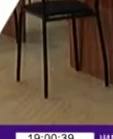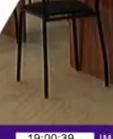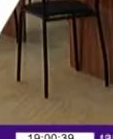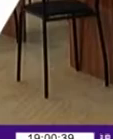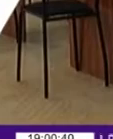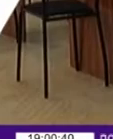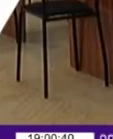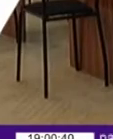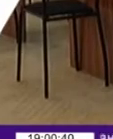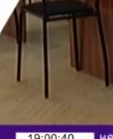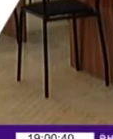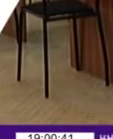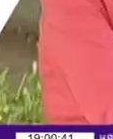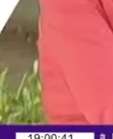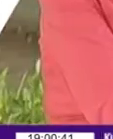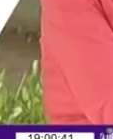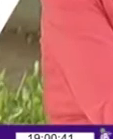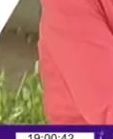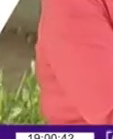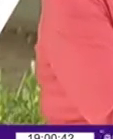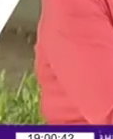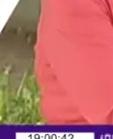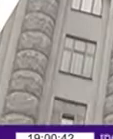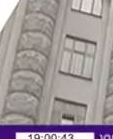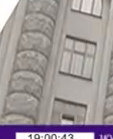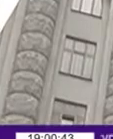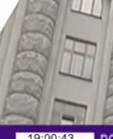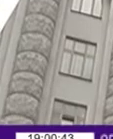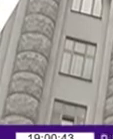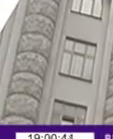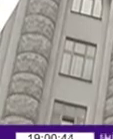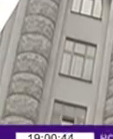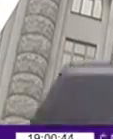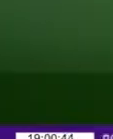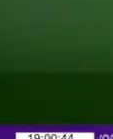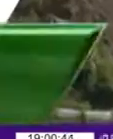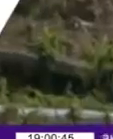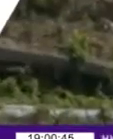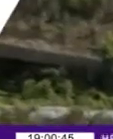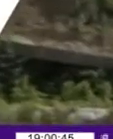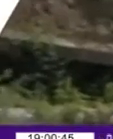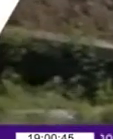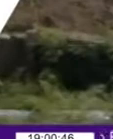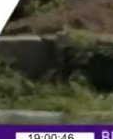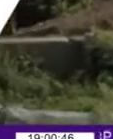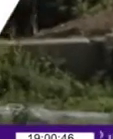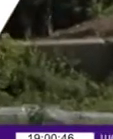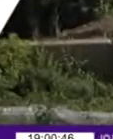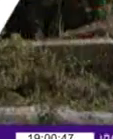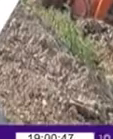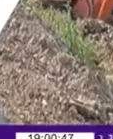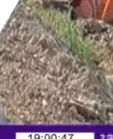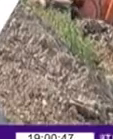Пенсійна реформа. Чи зможуть 9 мільйонів українців отримувати більші пенсії? Слово за парламентом. Схили залишаться на